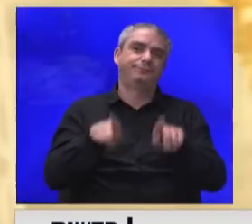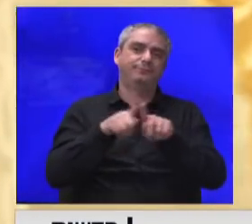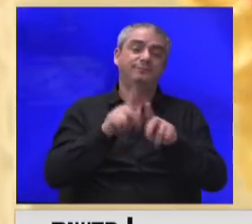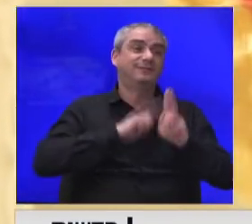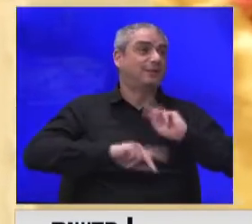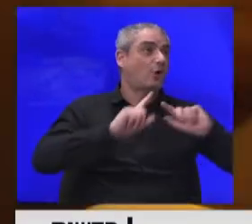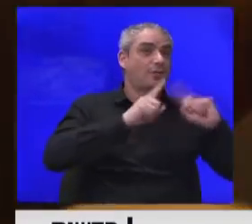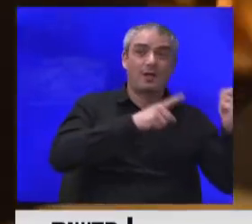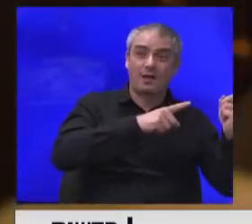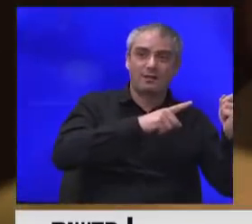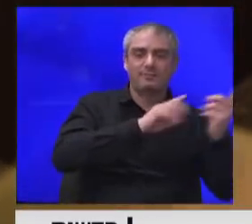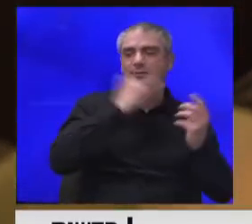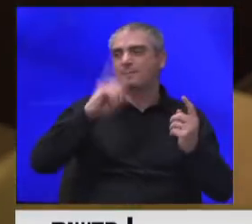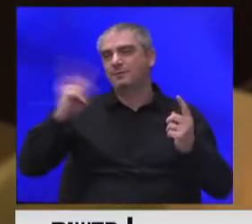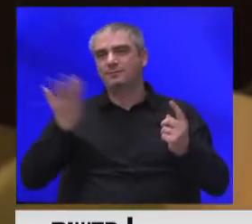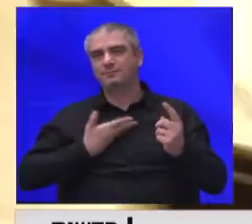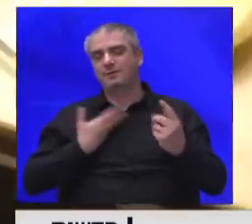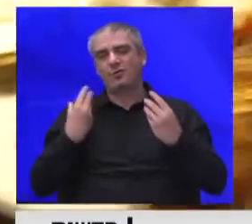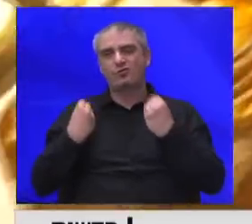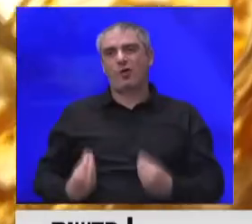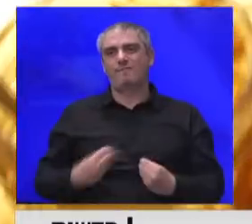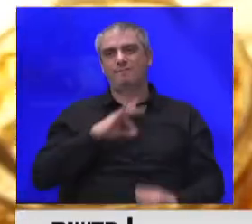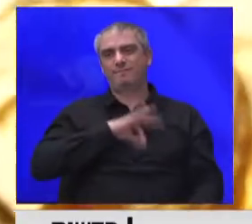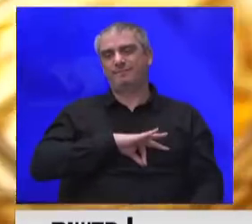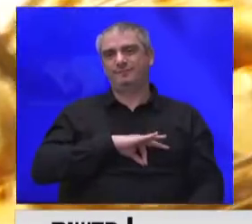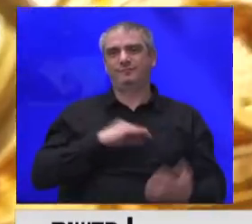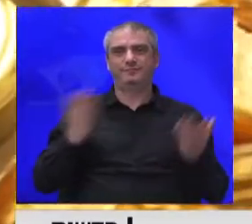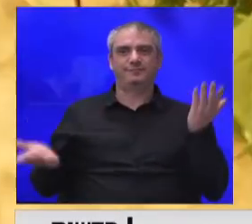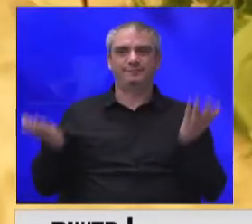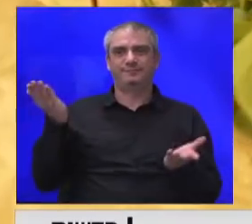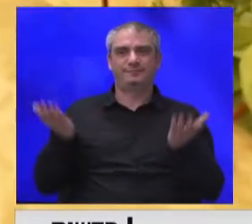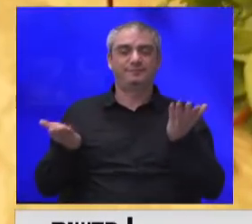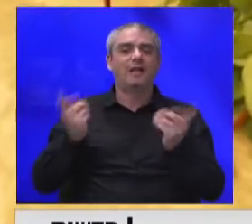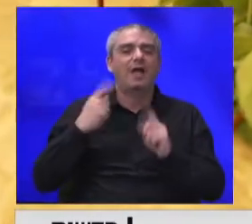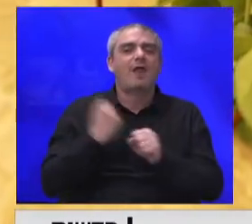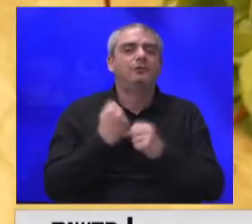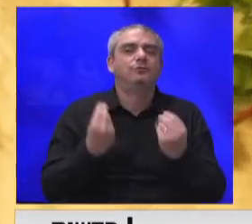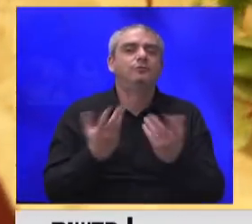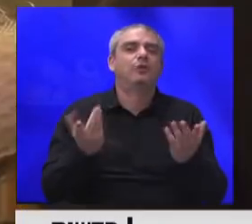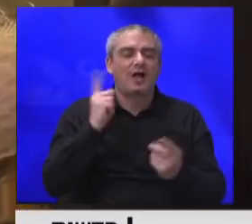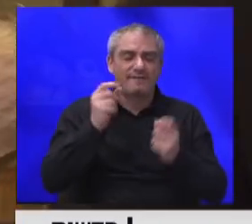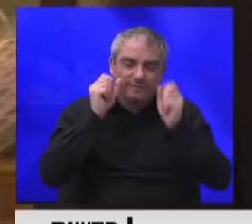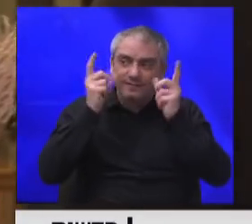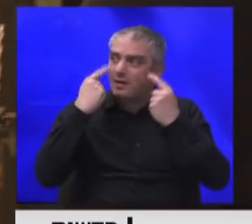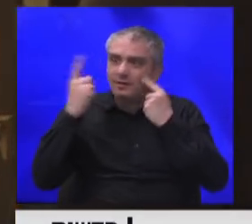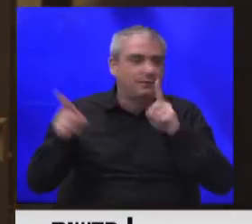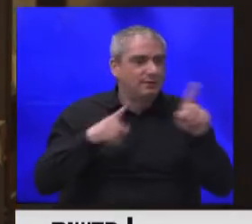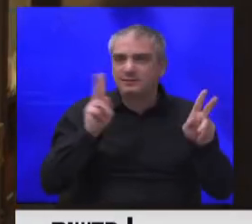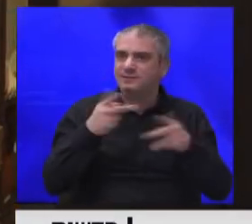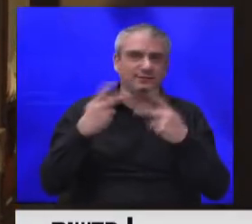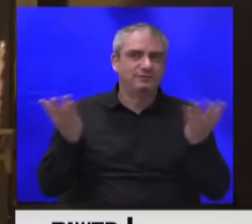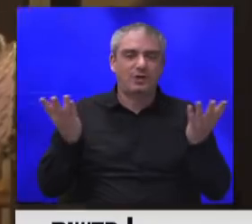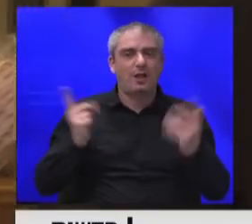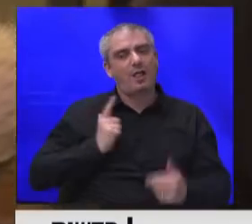של אחדים הם תמיד ברכה אצל האחרים. חייבים לעשות עם זה משהו, חייבים לפתוח את העיניים, אי אפשר